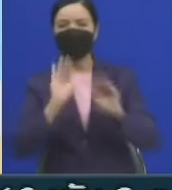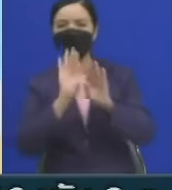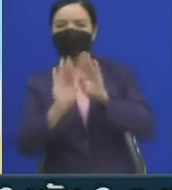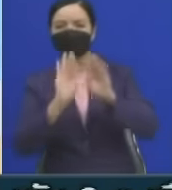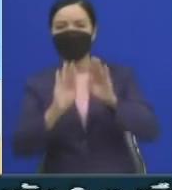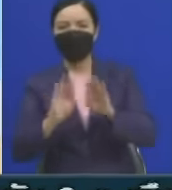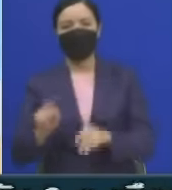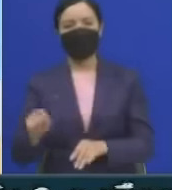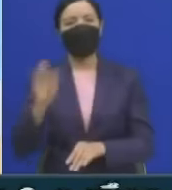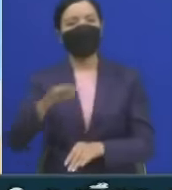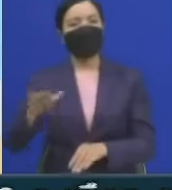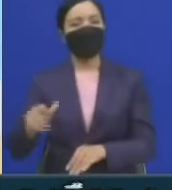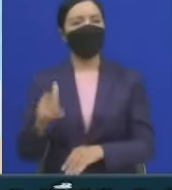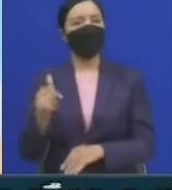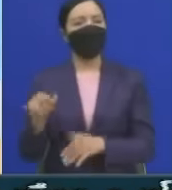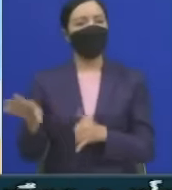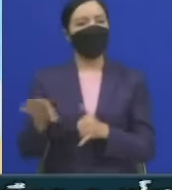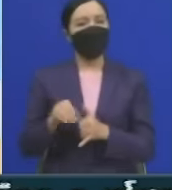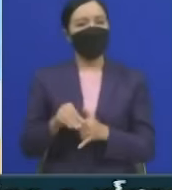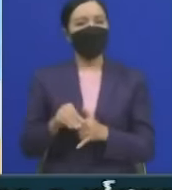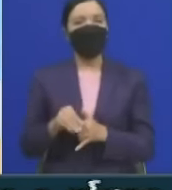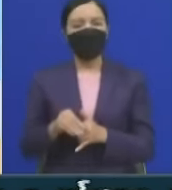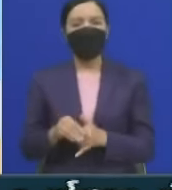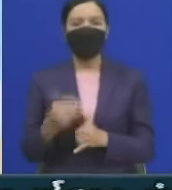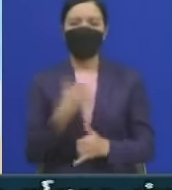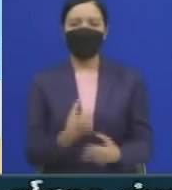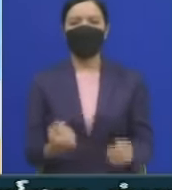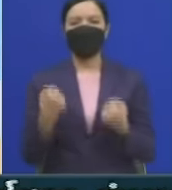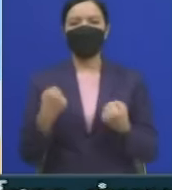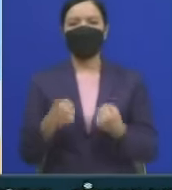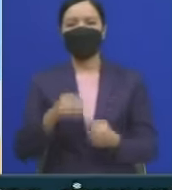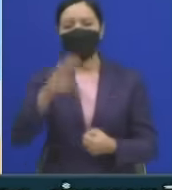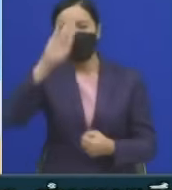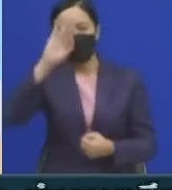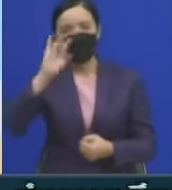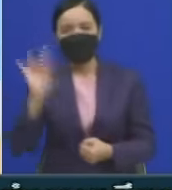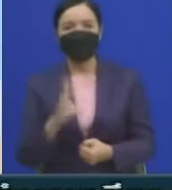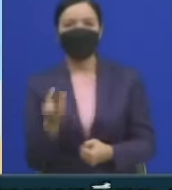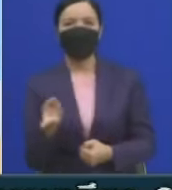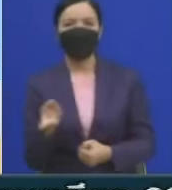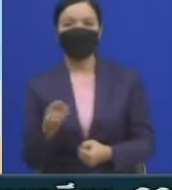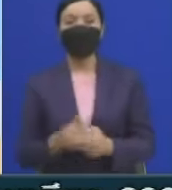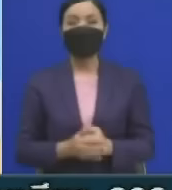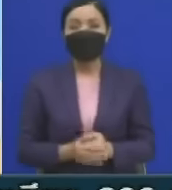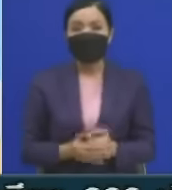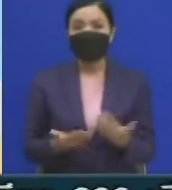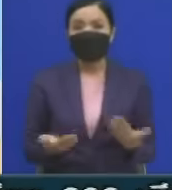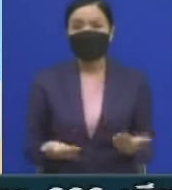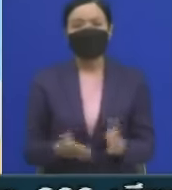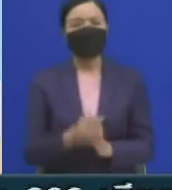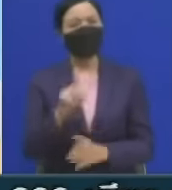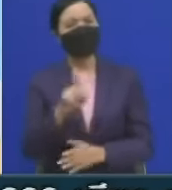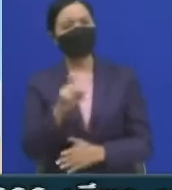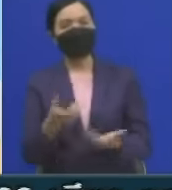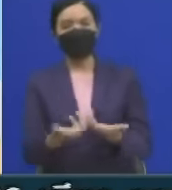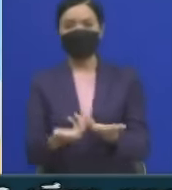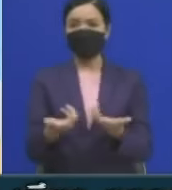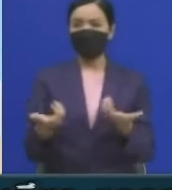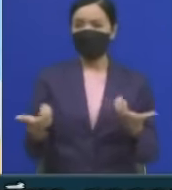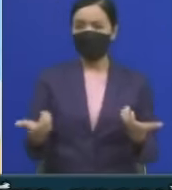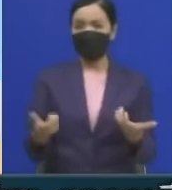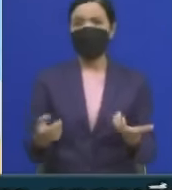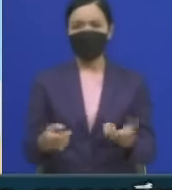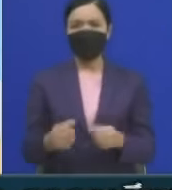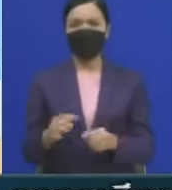คะอันนี้เรื่องของอาการเพราะฉะนั้นเนี่ยก็ในเชิงของว่าเอ๊ะเราจะต้องแยกไหมว่า